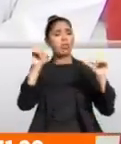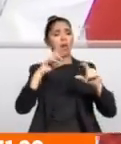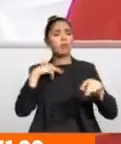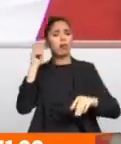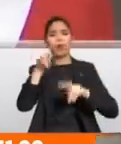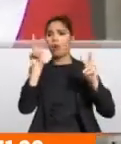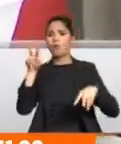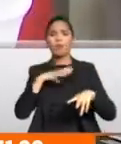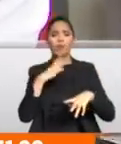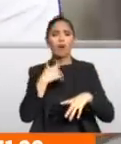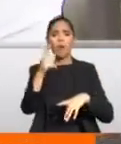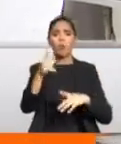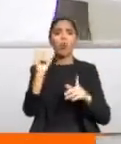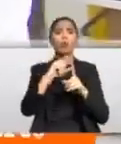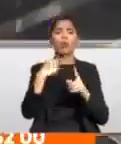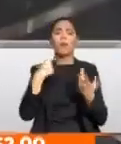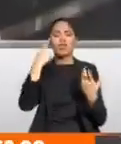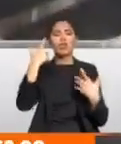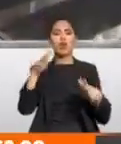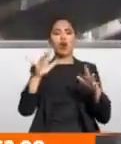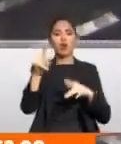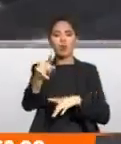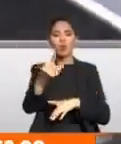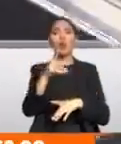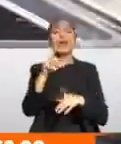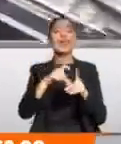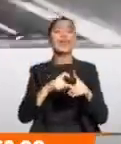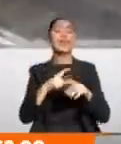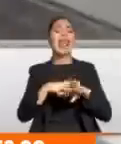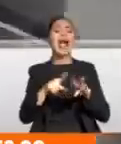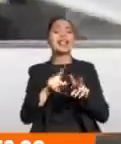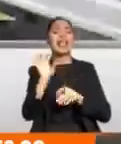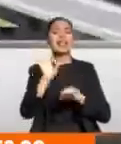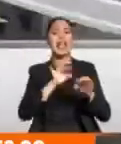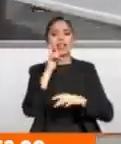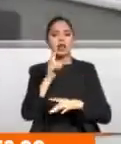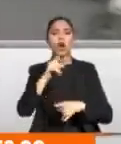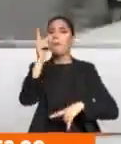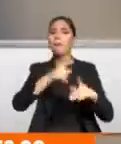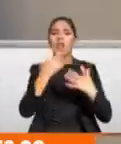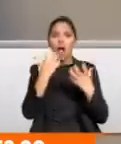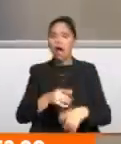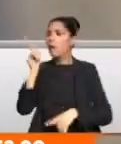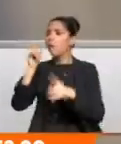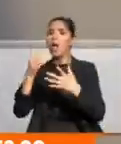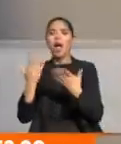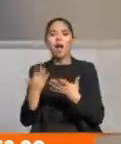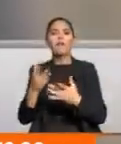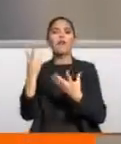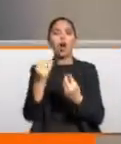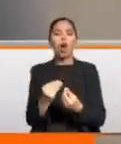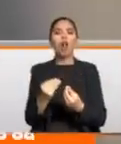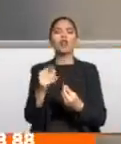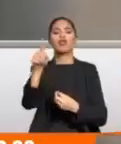karşılaştık. Aslında bu durum bizi şaşırttı. Yani bir gen testi yardımıyla hastalığı kimin ağır geçireceği, kimin belirti